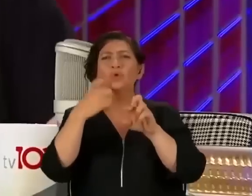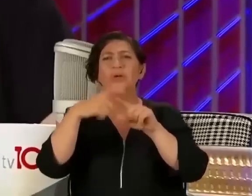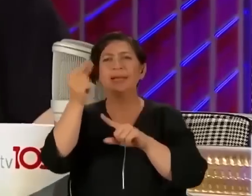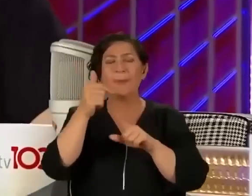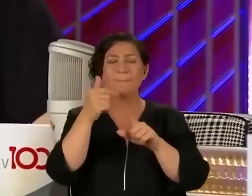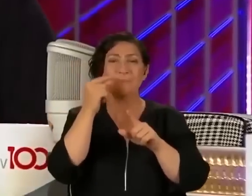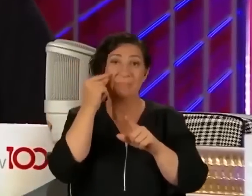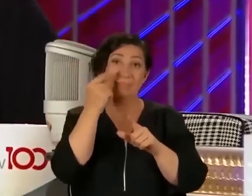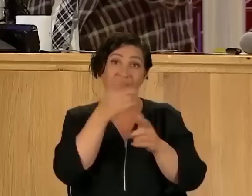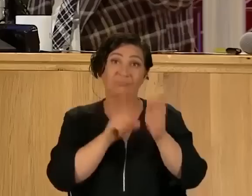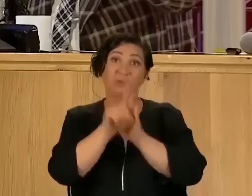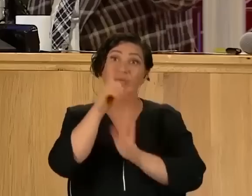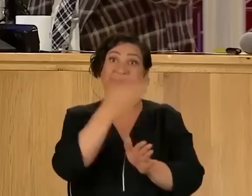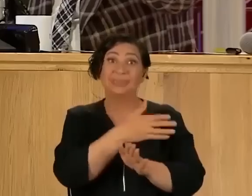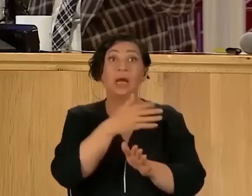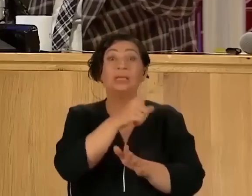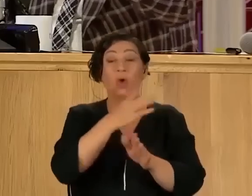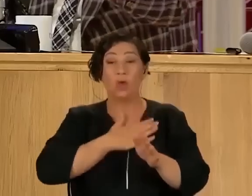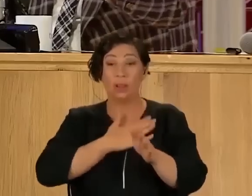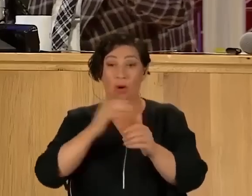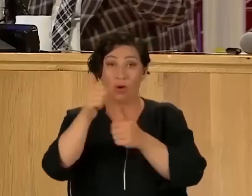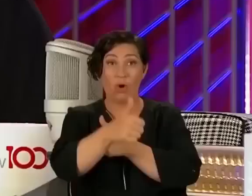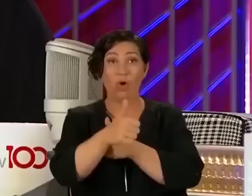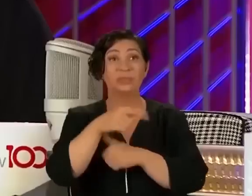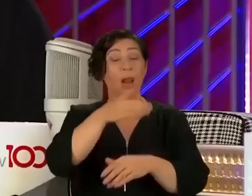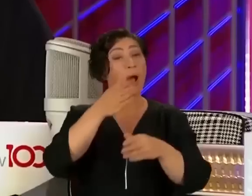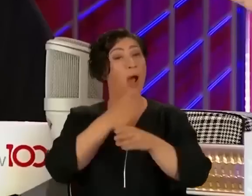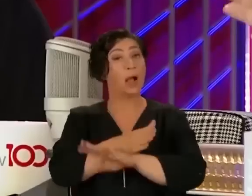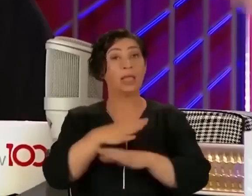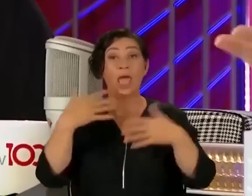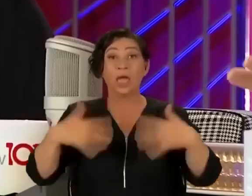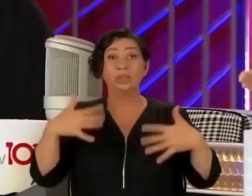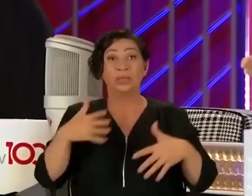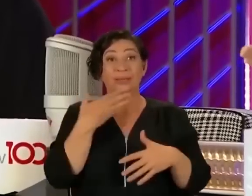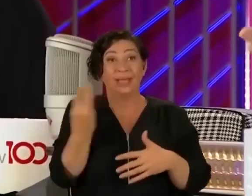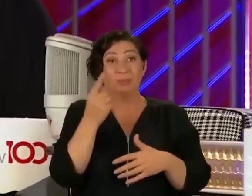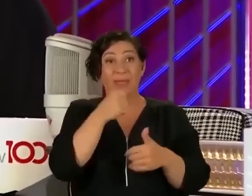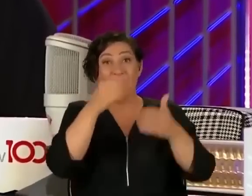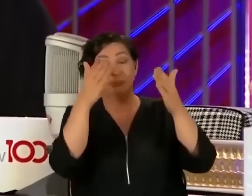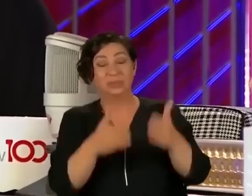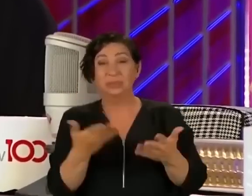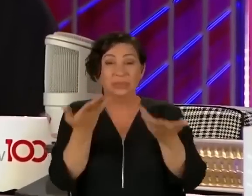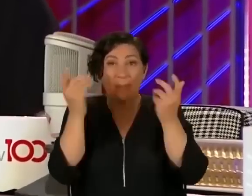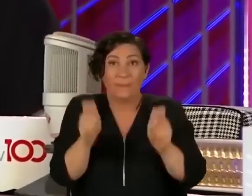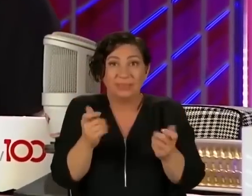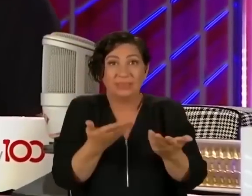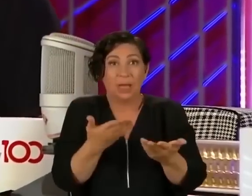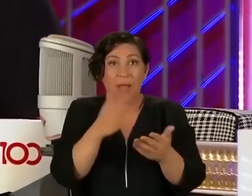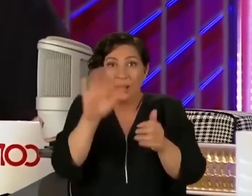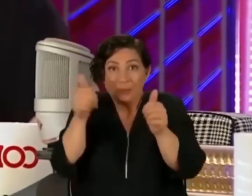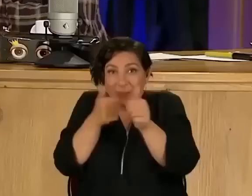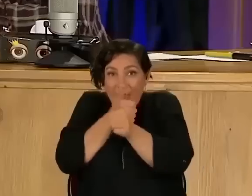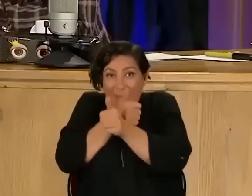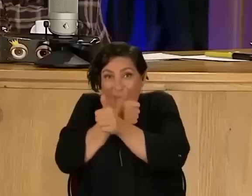Ceylan'ın da başarısı yani. Seni orada öne koyuyor ve sen hakikaten heyecanlı ve genç bir adamsın. Nasıl durabilirsin ki yani? Gidip